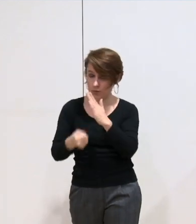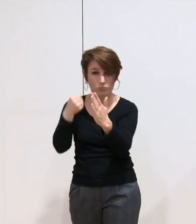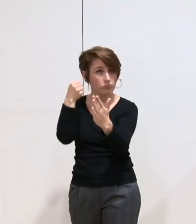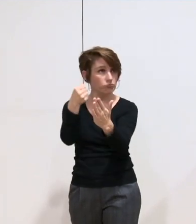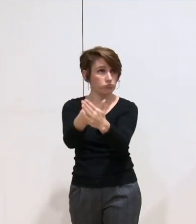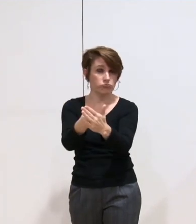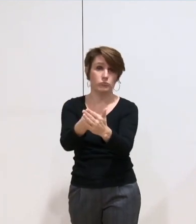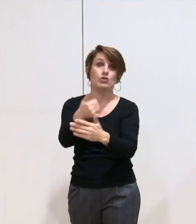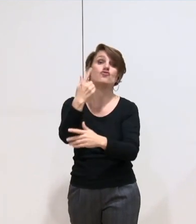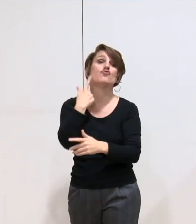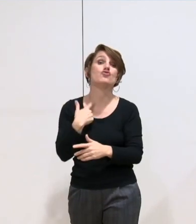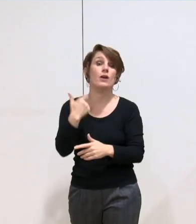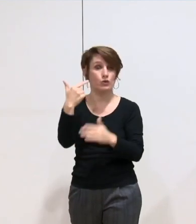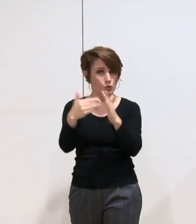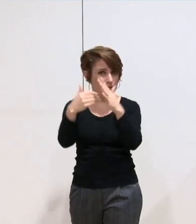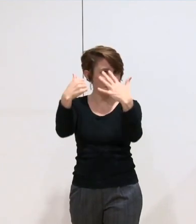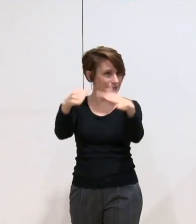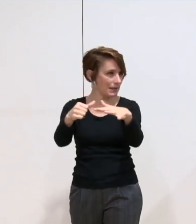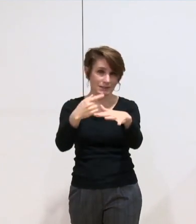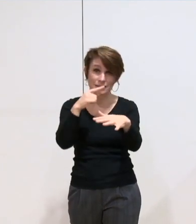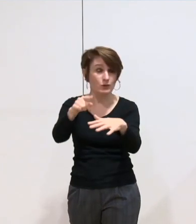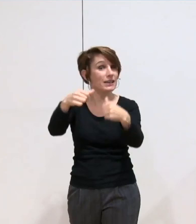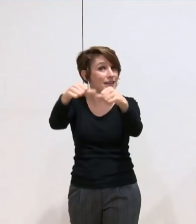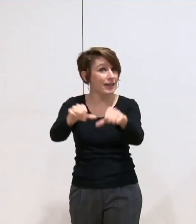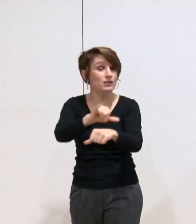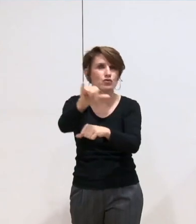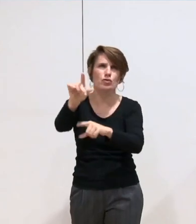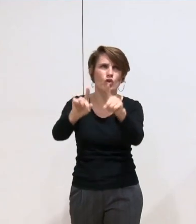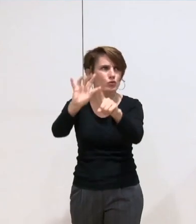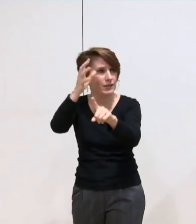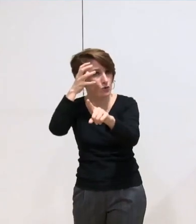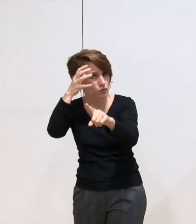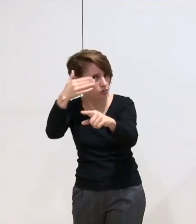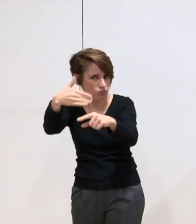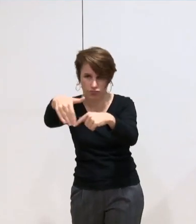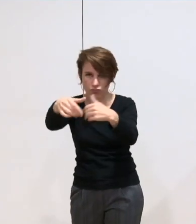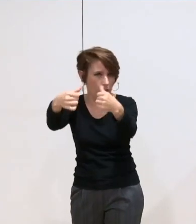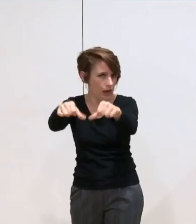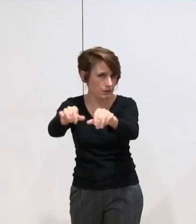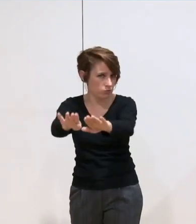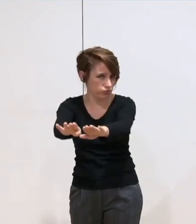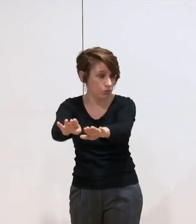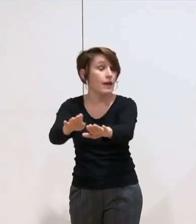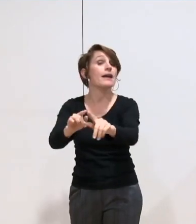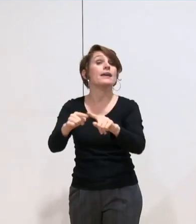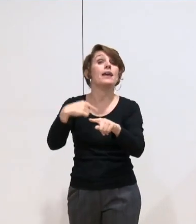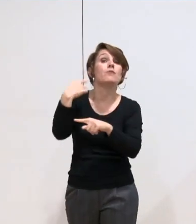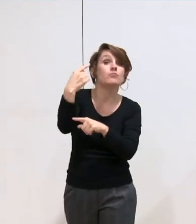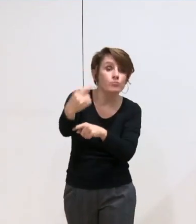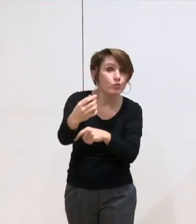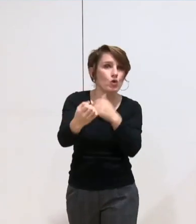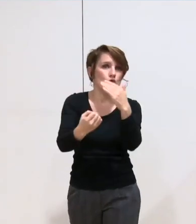juin 2016, ainsi, et pourront rester jusqu'en juillet et août. Et bien évidemment, c'est dans le cadre du nouveau projet du théâtre